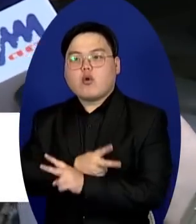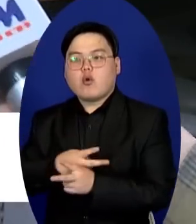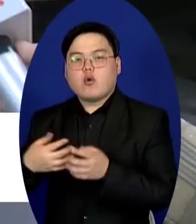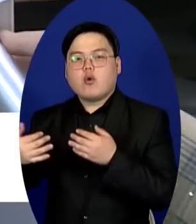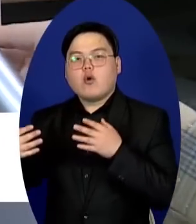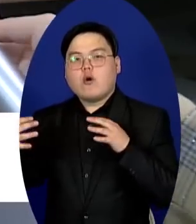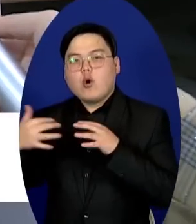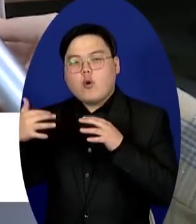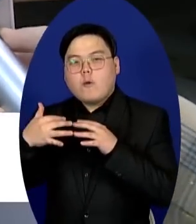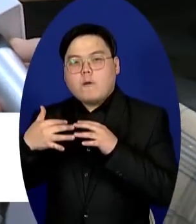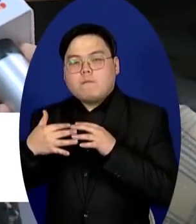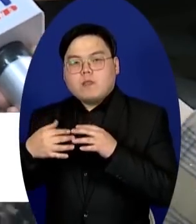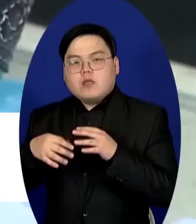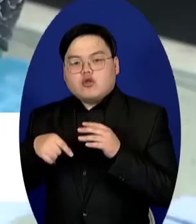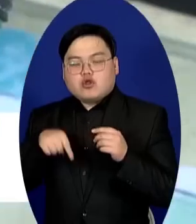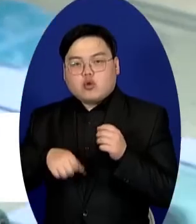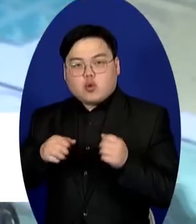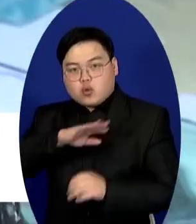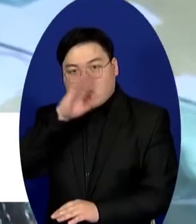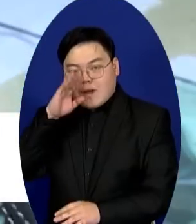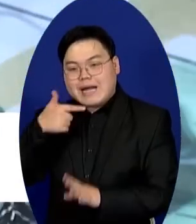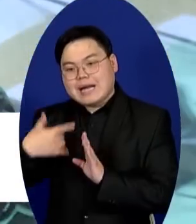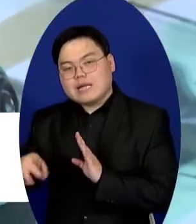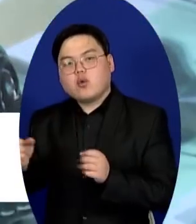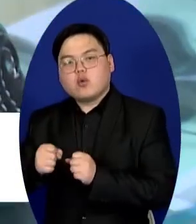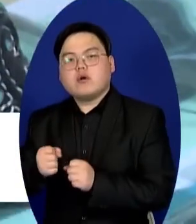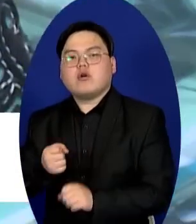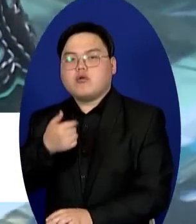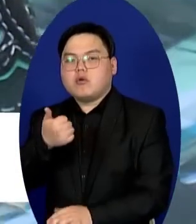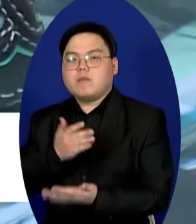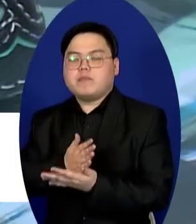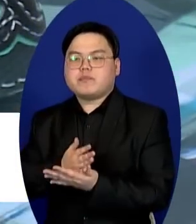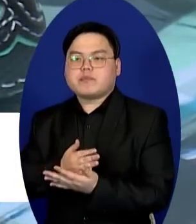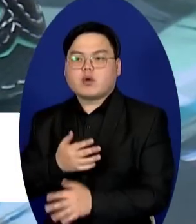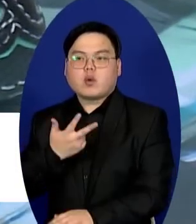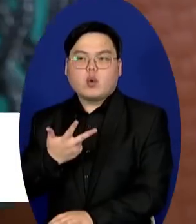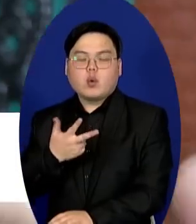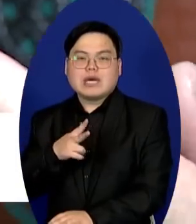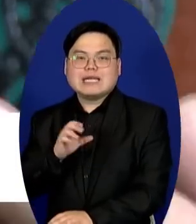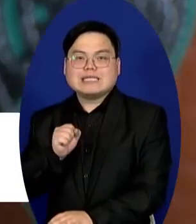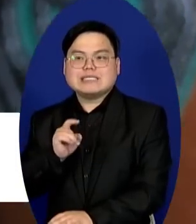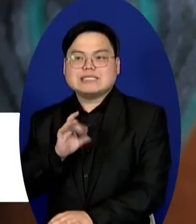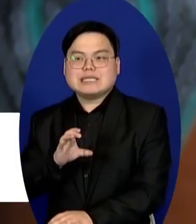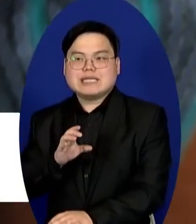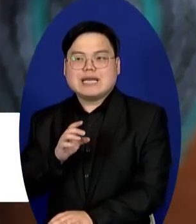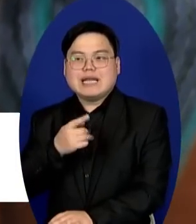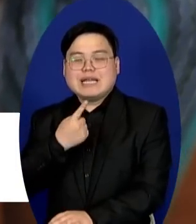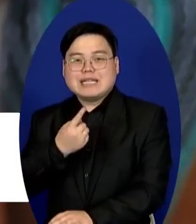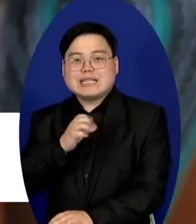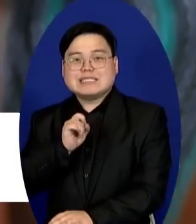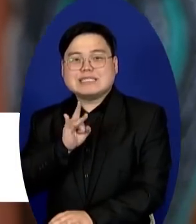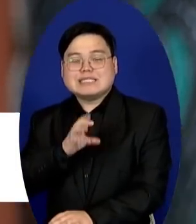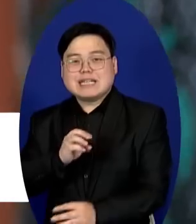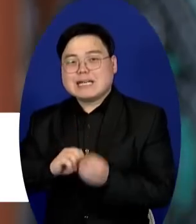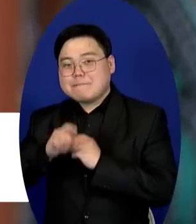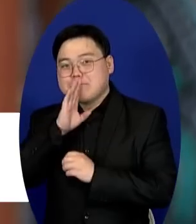хөл дотроос нь дулаахан гаднаас нь хөтэй яалтчгүй Монгол гутлын онцлог энэ гурван сарс. За энийг бол нэг сарстай ингэж авчиад